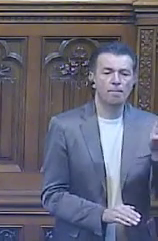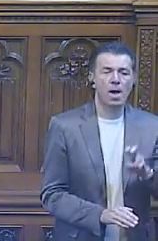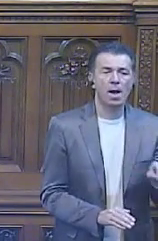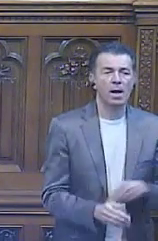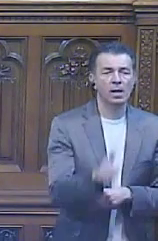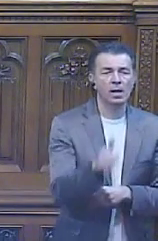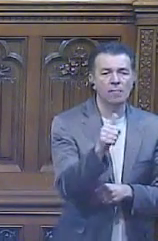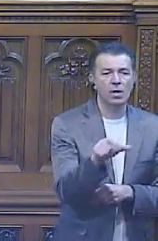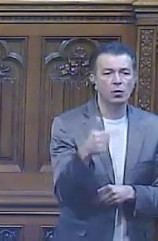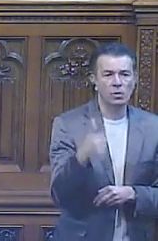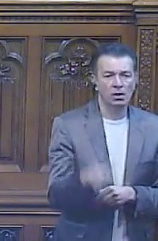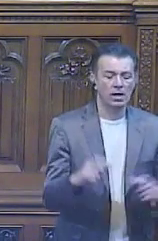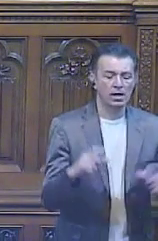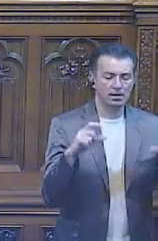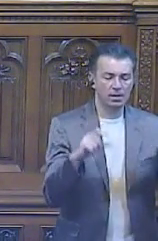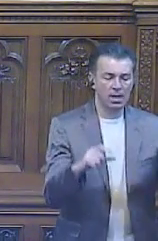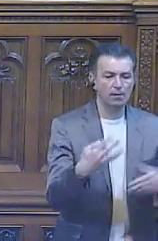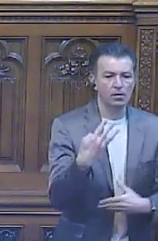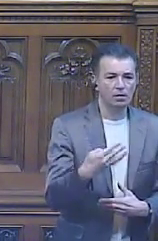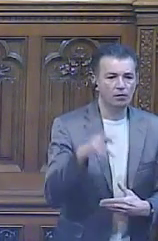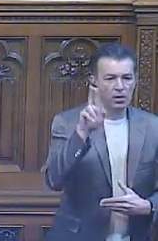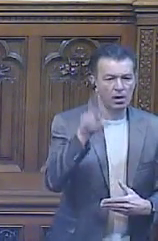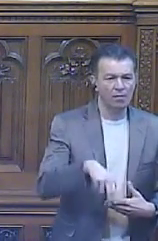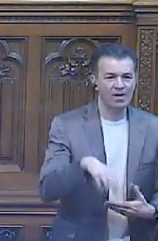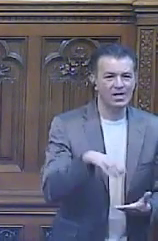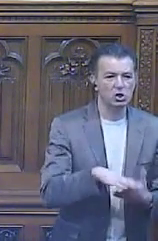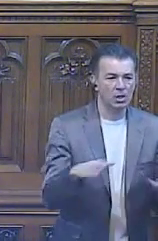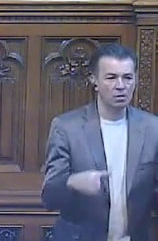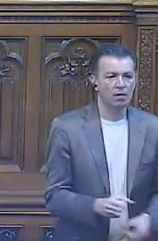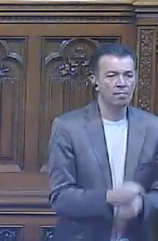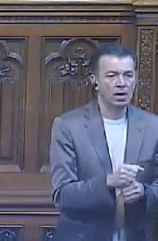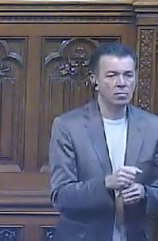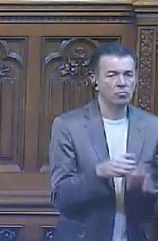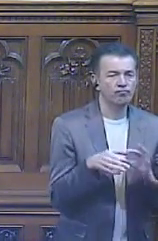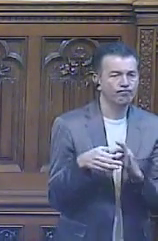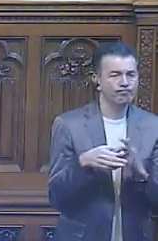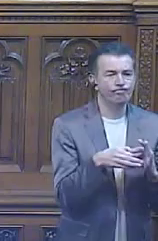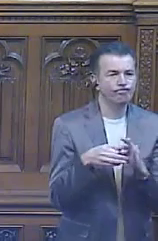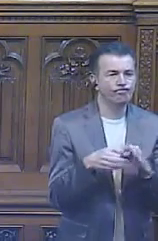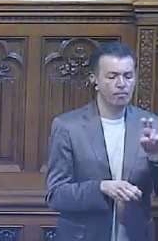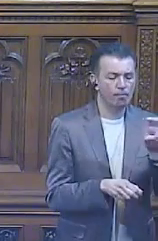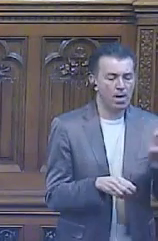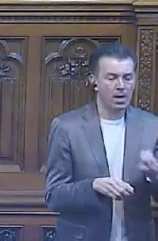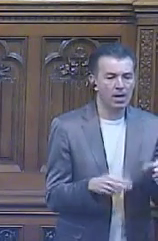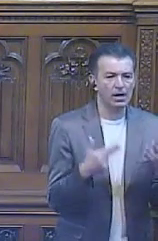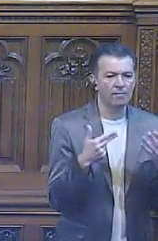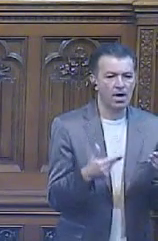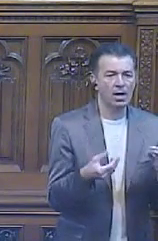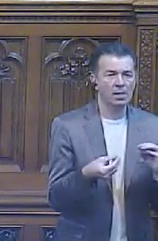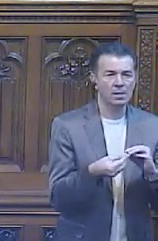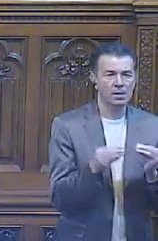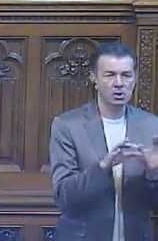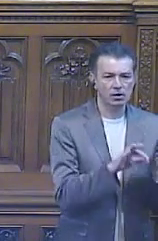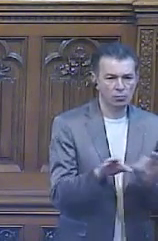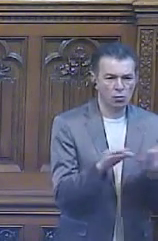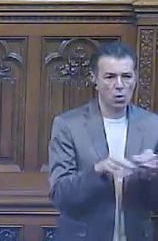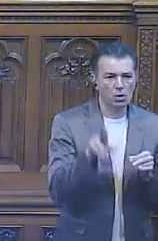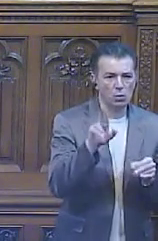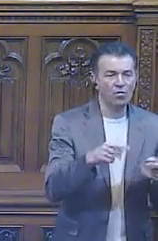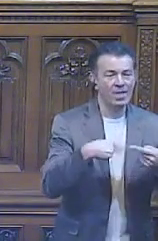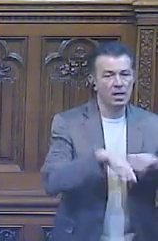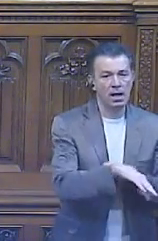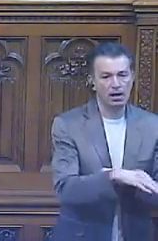§ 120 Absatz 4 der Wiener Stadtverfassung und in Zusammenhalt mit § 8 der Geschäftsordnung des Wiener